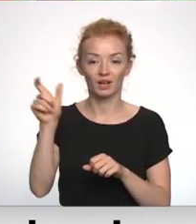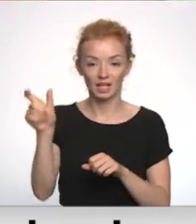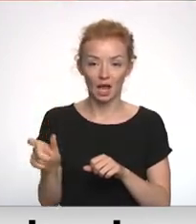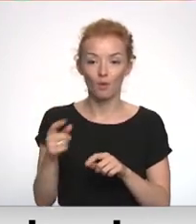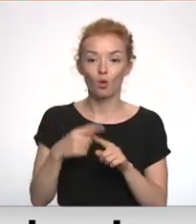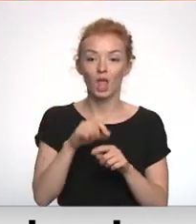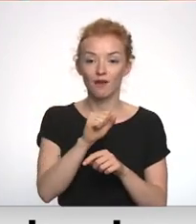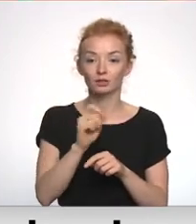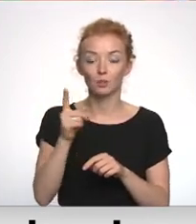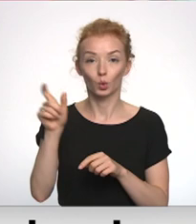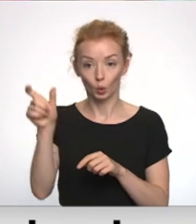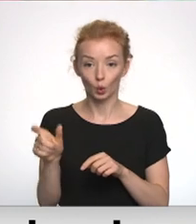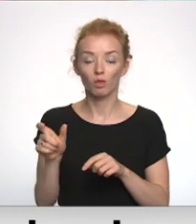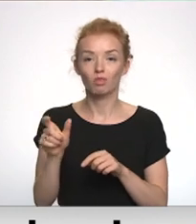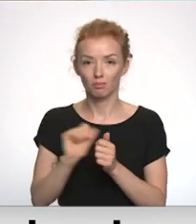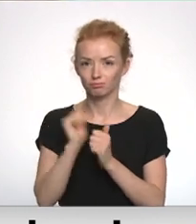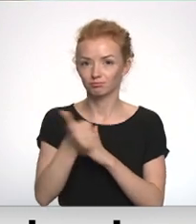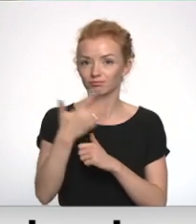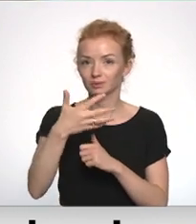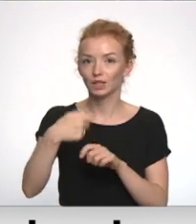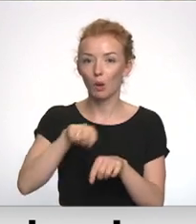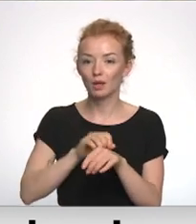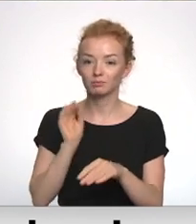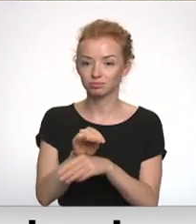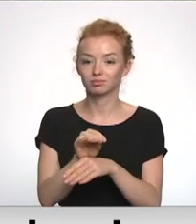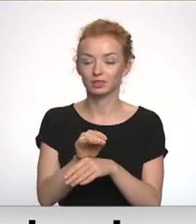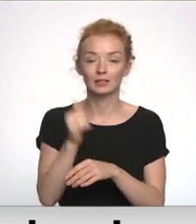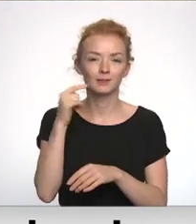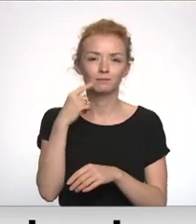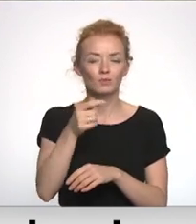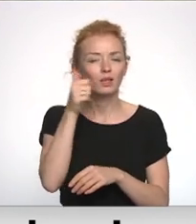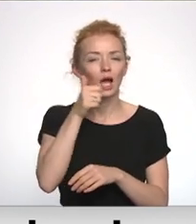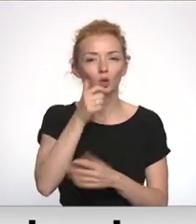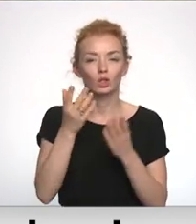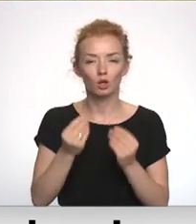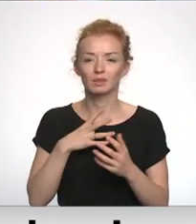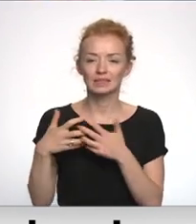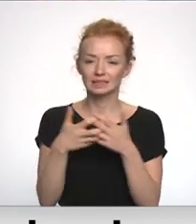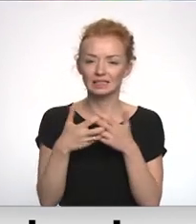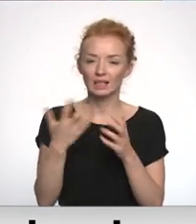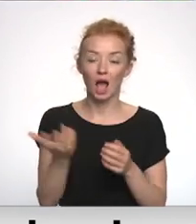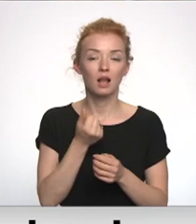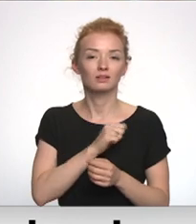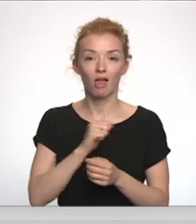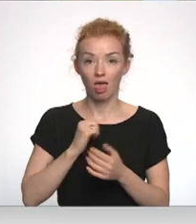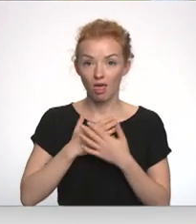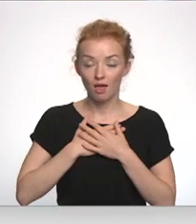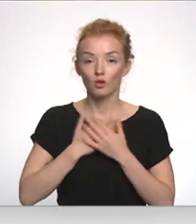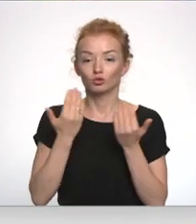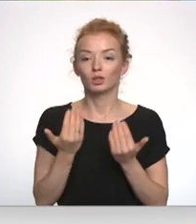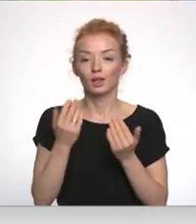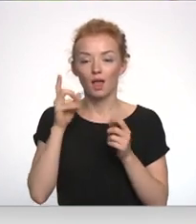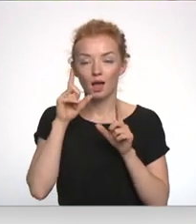Sprude to pārspējis par vairāk nekā 50 kilometriem. Katru dienu bija cīņa ar sevi. Šodien mēs aizgājām gulēt